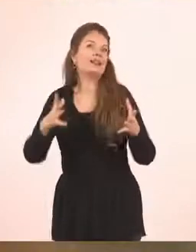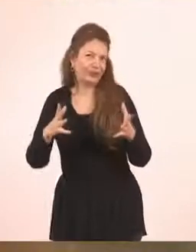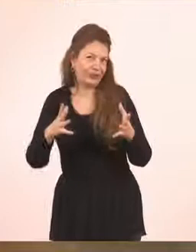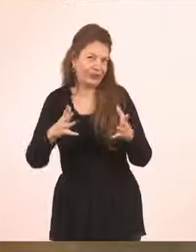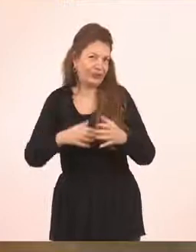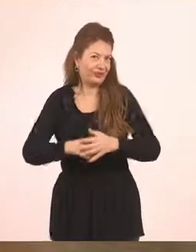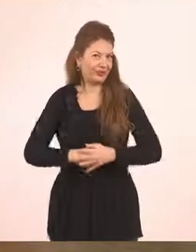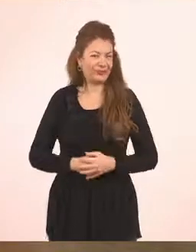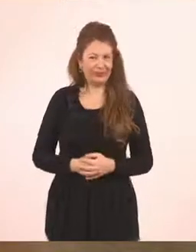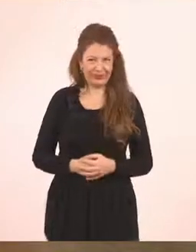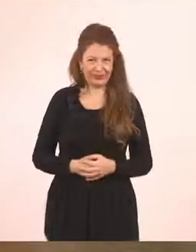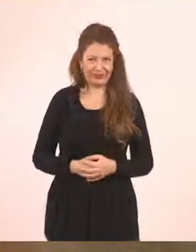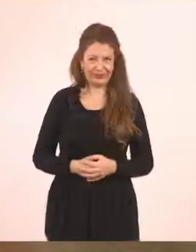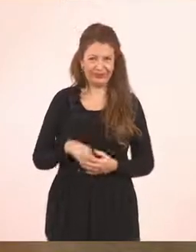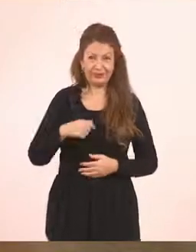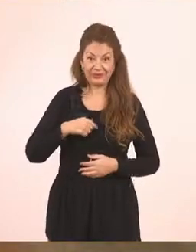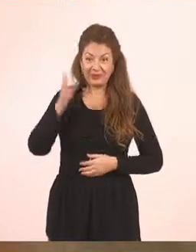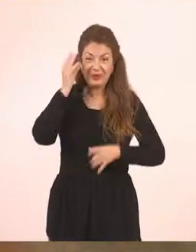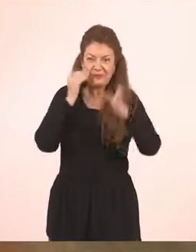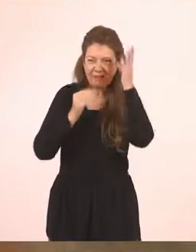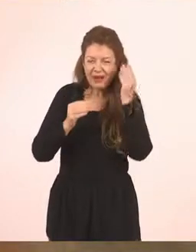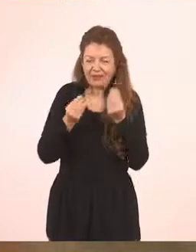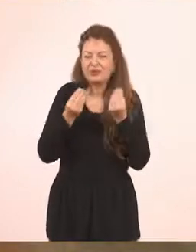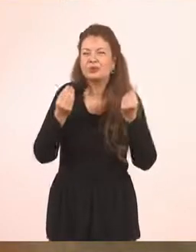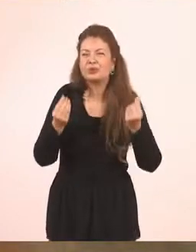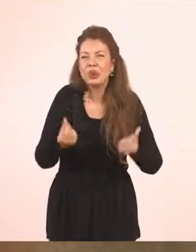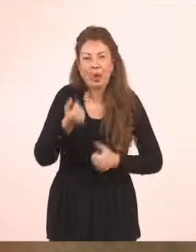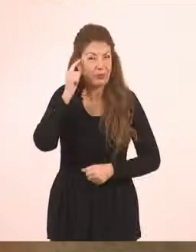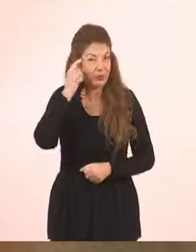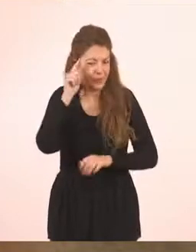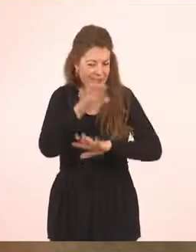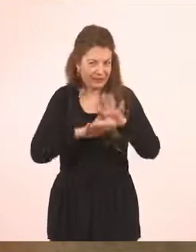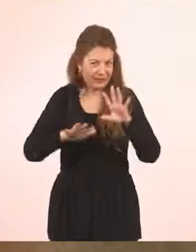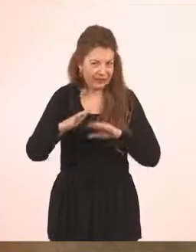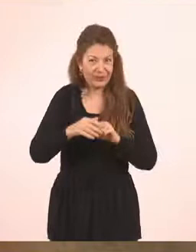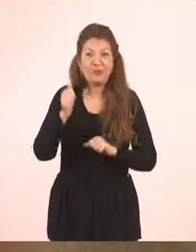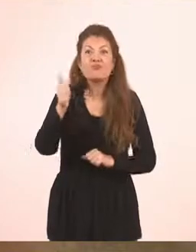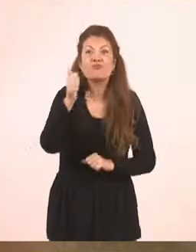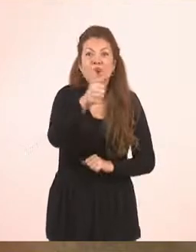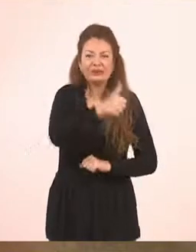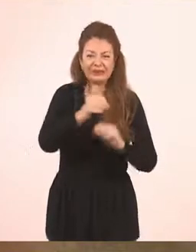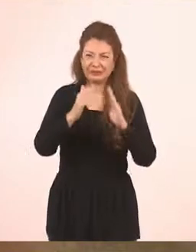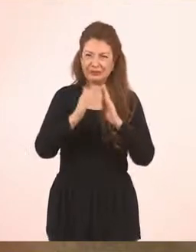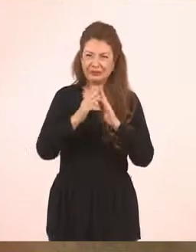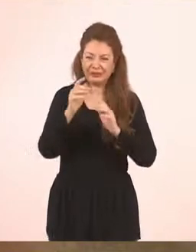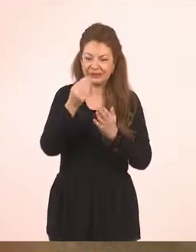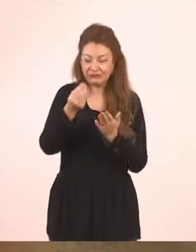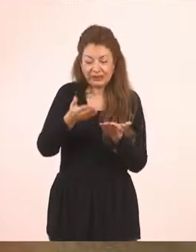Ωραία. Τώρα που μάθατε και εσείς το μαγικό κόλπο, σας αφήνουμε να φτιάξετε τις δικές